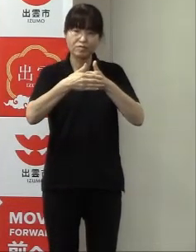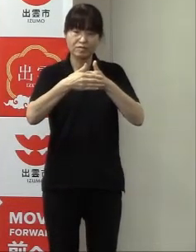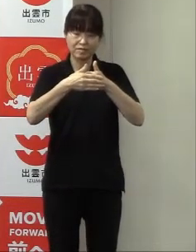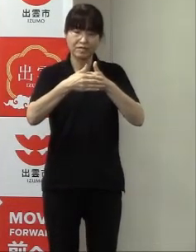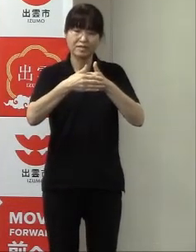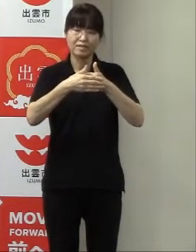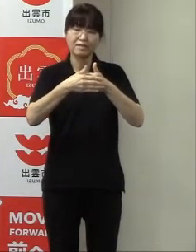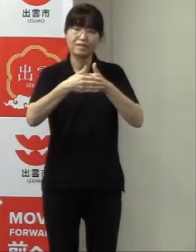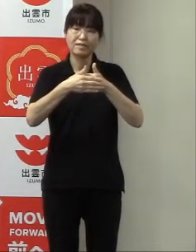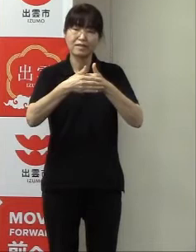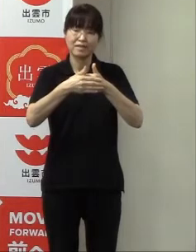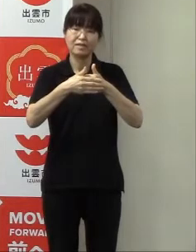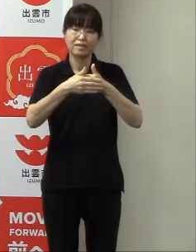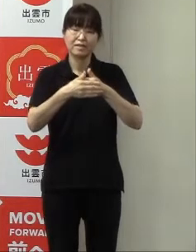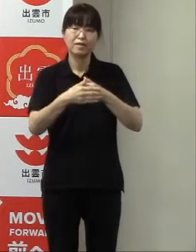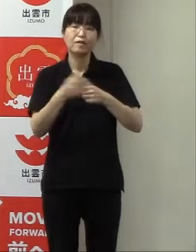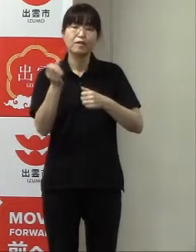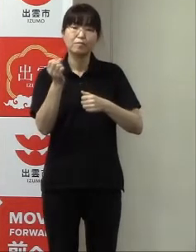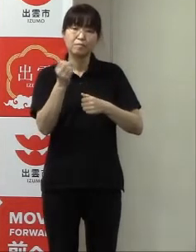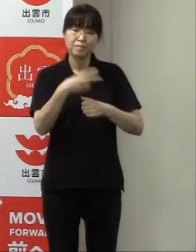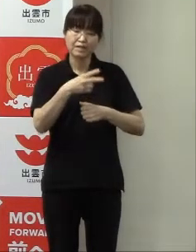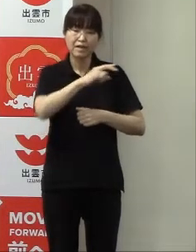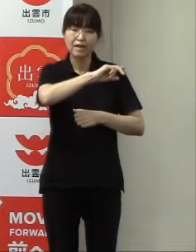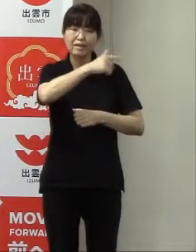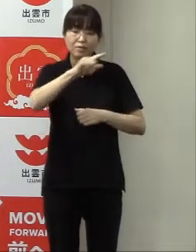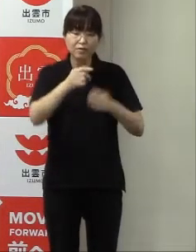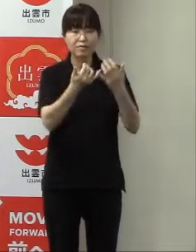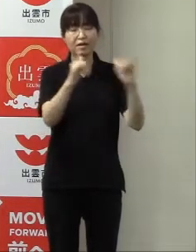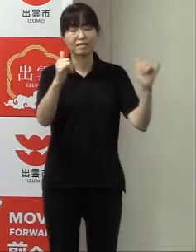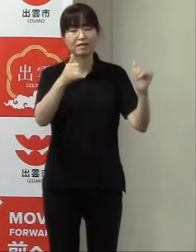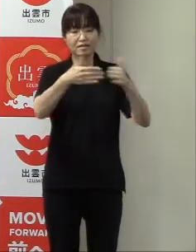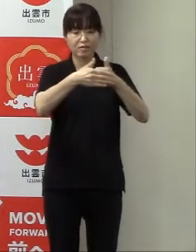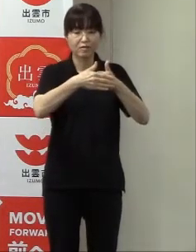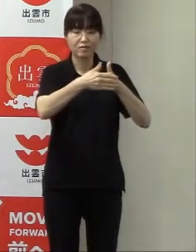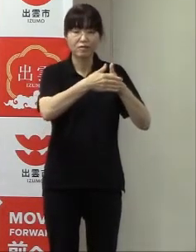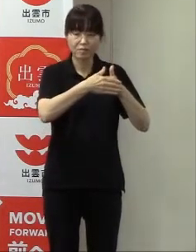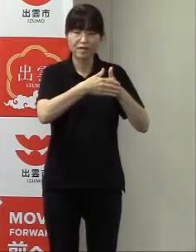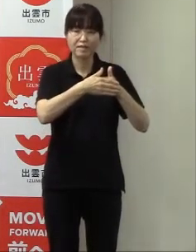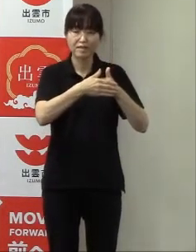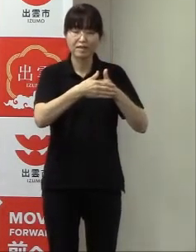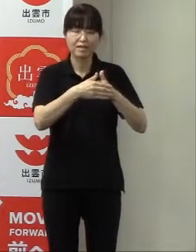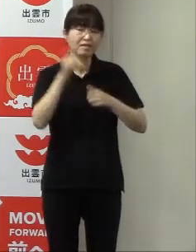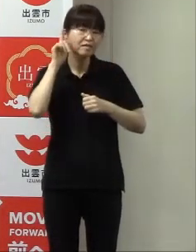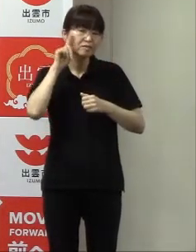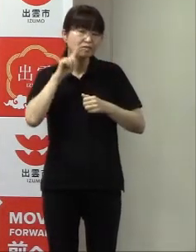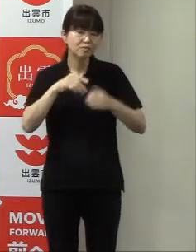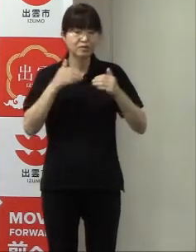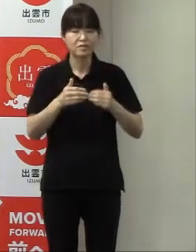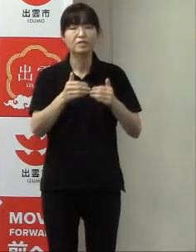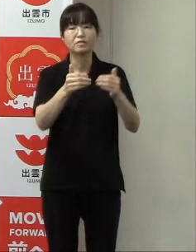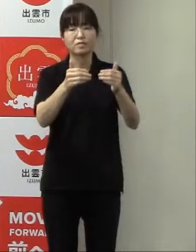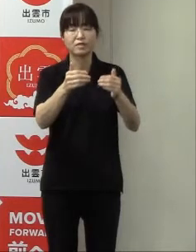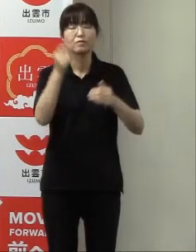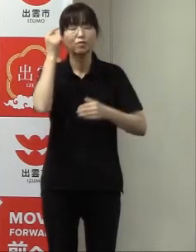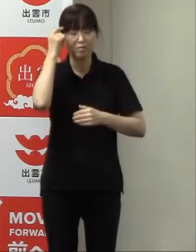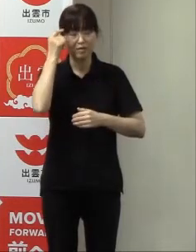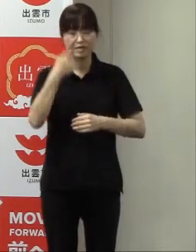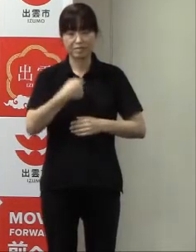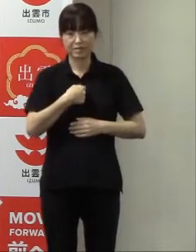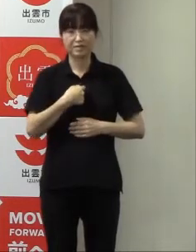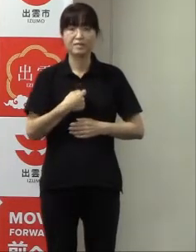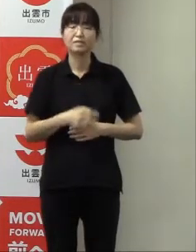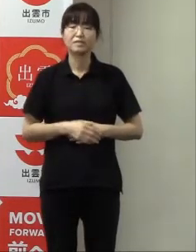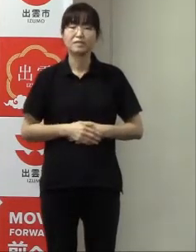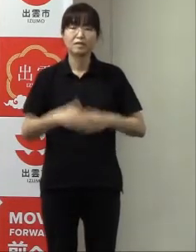得てですね、またさまざまな方々の協力を得て、順調に私は進んでいると思っております。国から